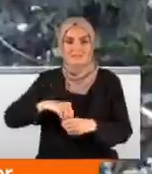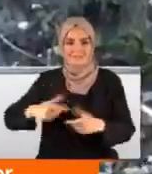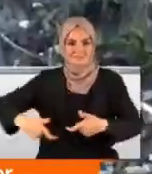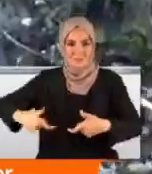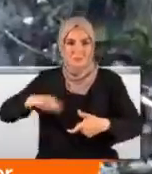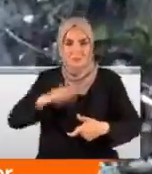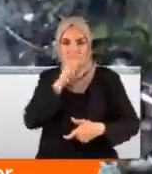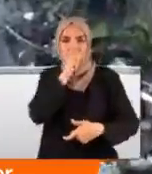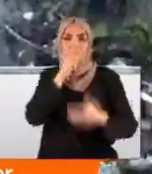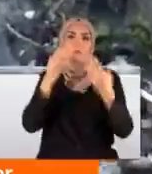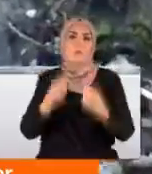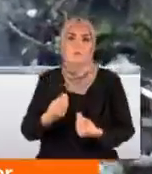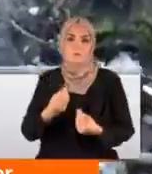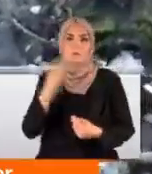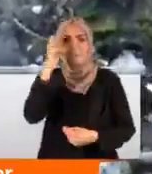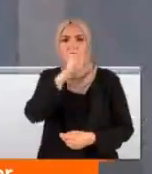başladı.